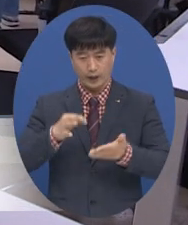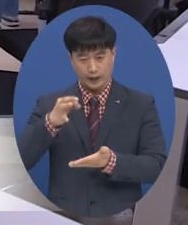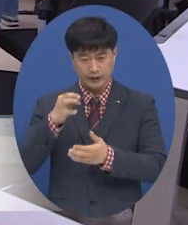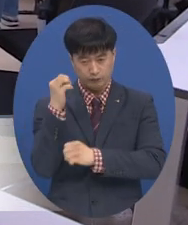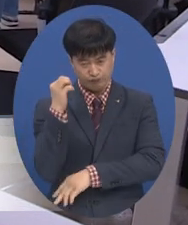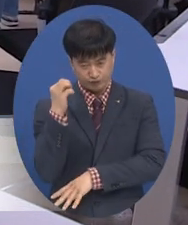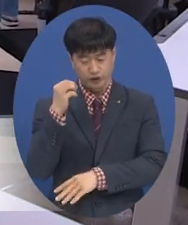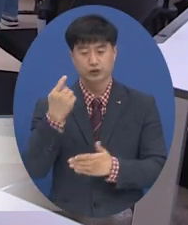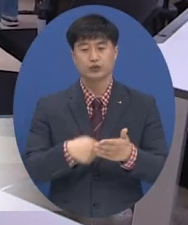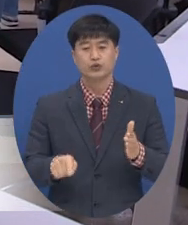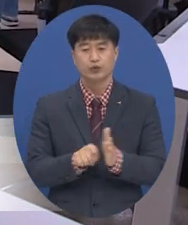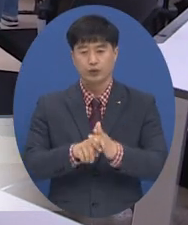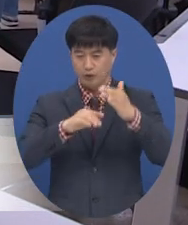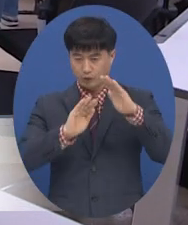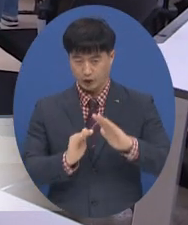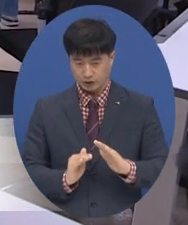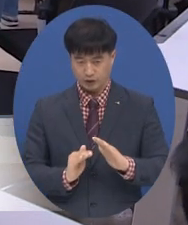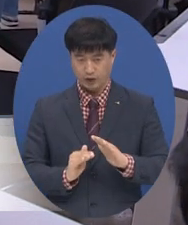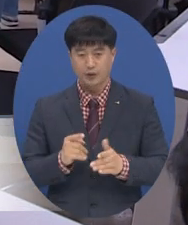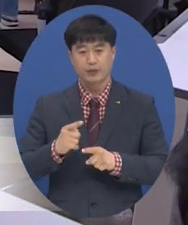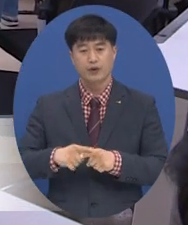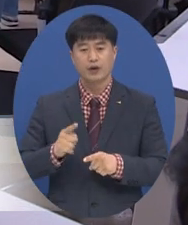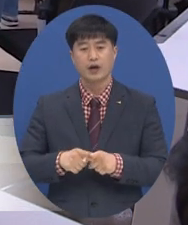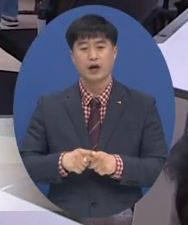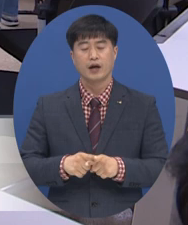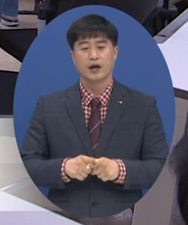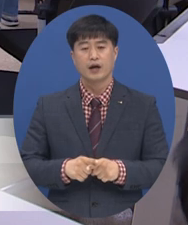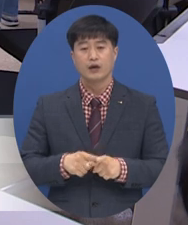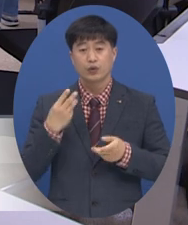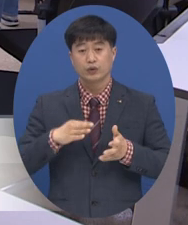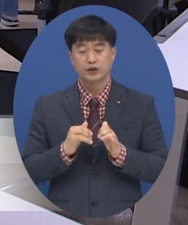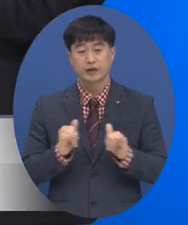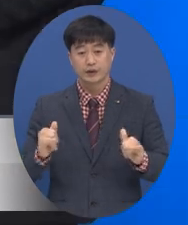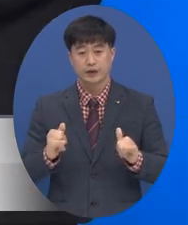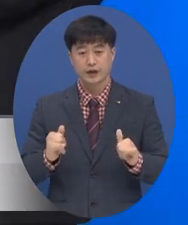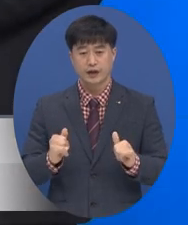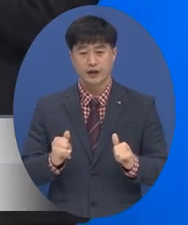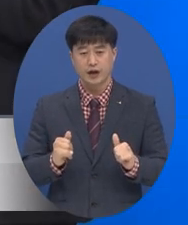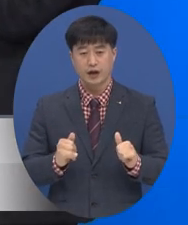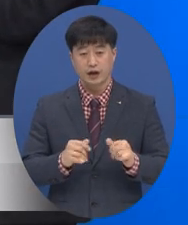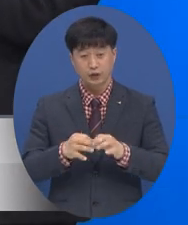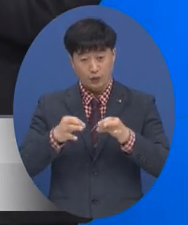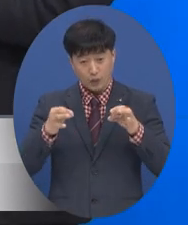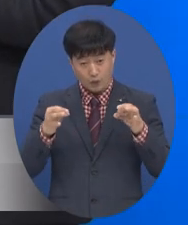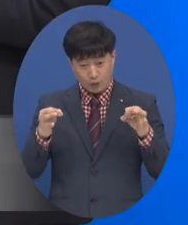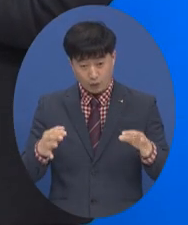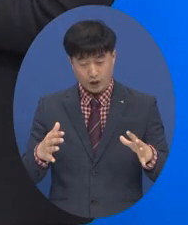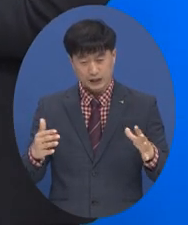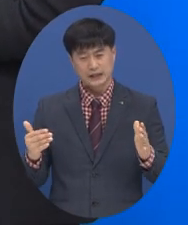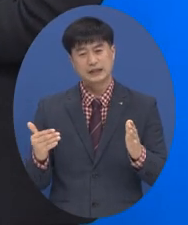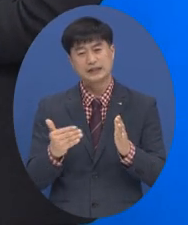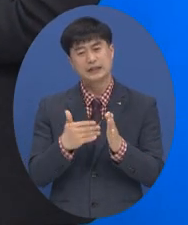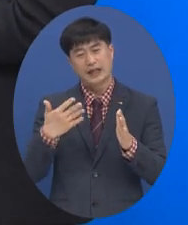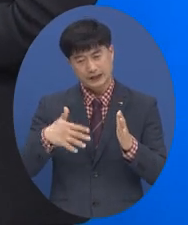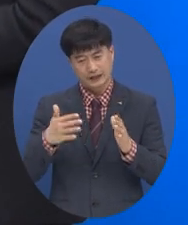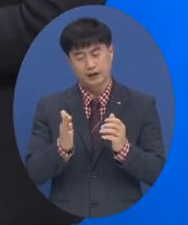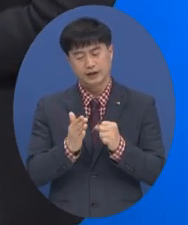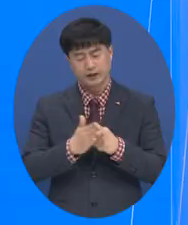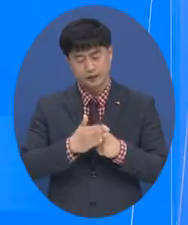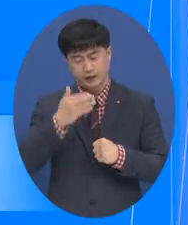가치를 뿌리내리기 위한 과정이었다고 평가하고 경기도민들에게는 임기를 다하지 못해 송구하다는 뜻을